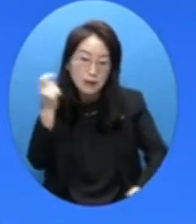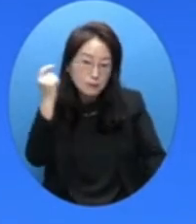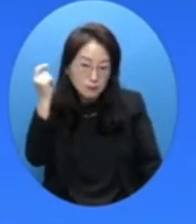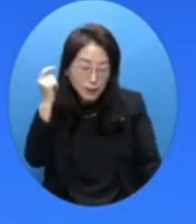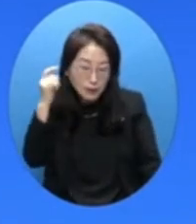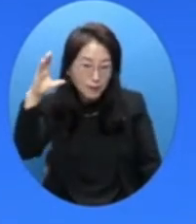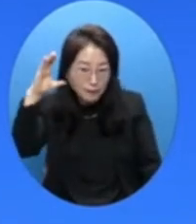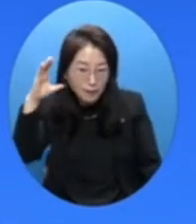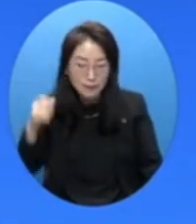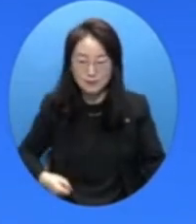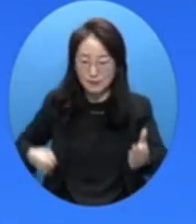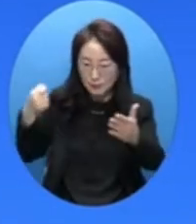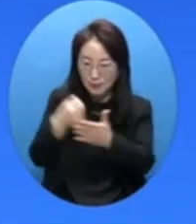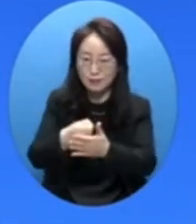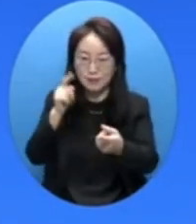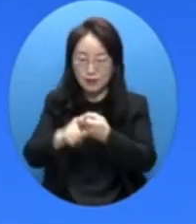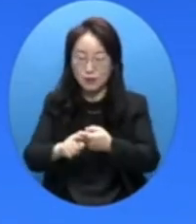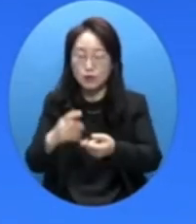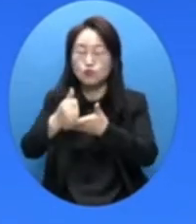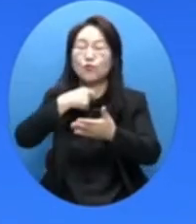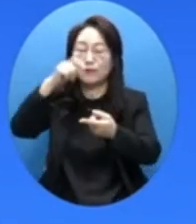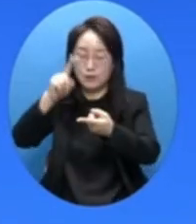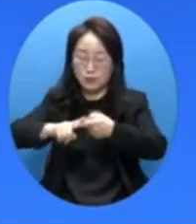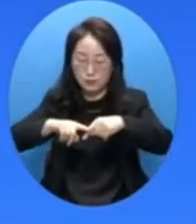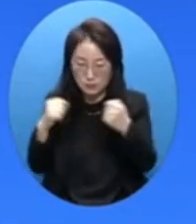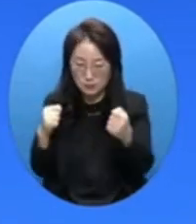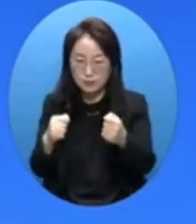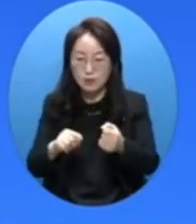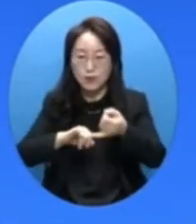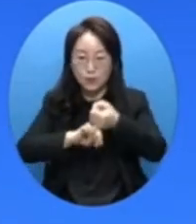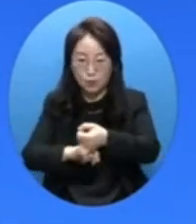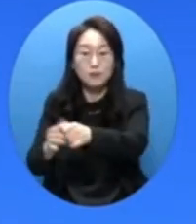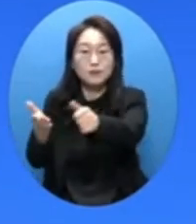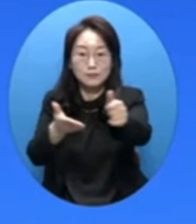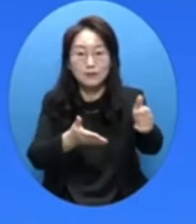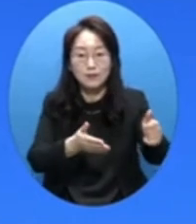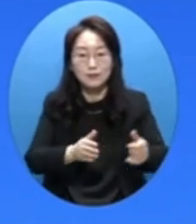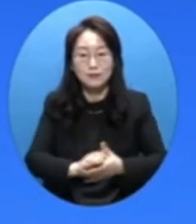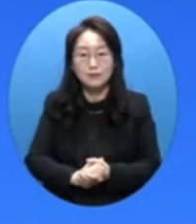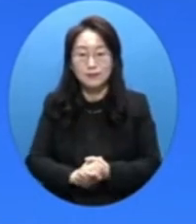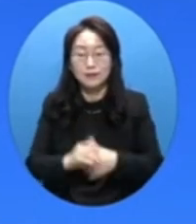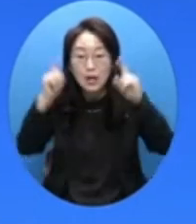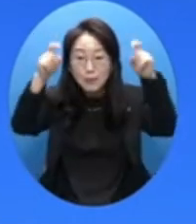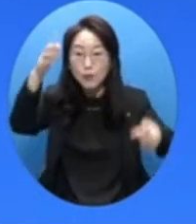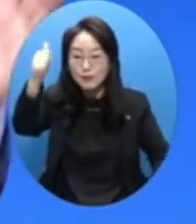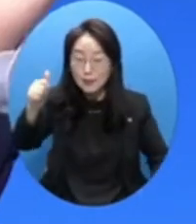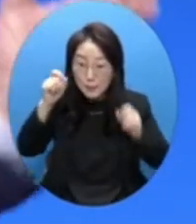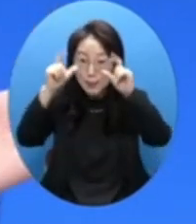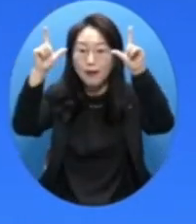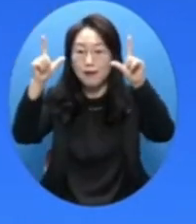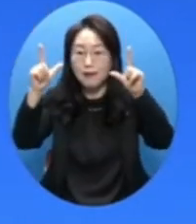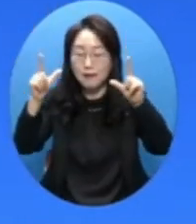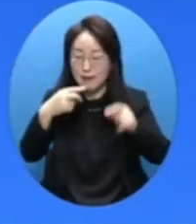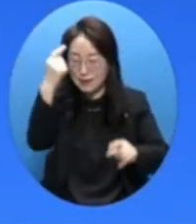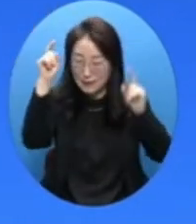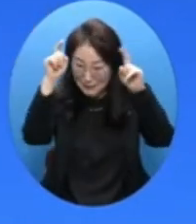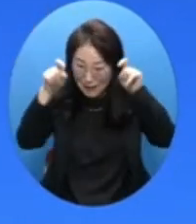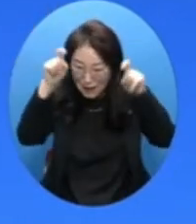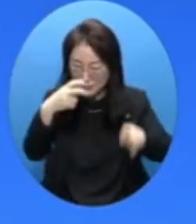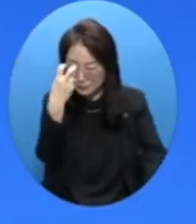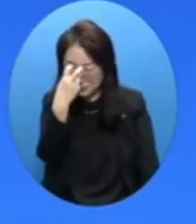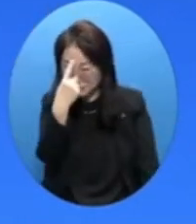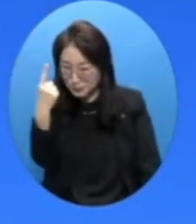그 음수 앞에 결단하고 주의 뜻을 일어나가는 주님의 귀한 일꾼들이 되어야 하는 것입니다 목자들이 깨어 있어서 양도를 돌보는 것처럼